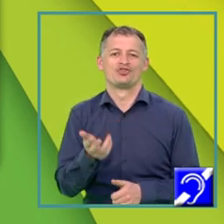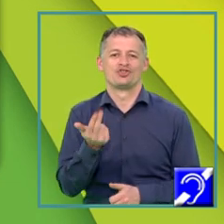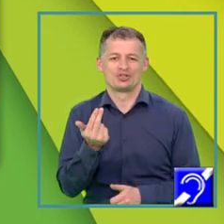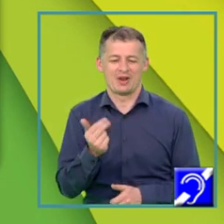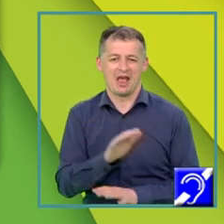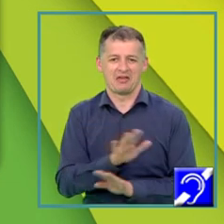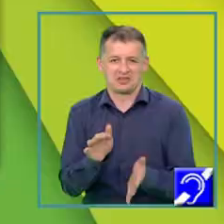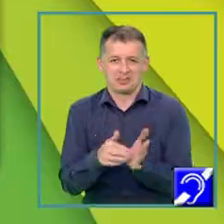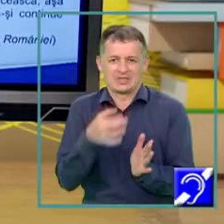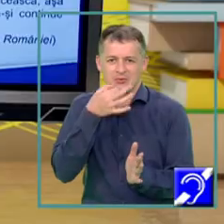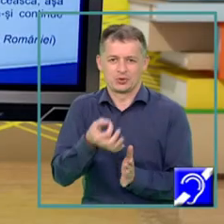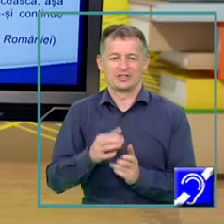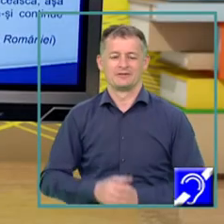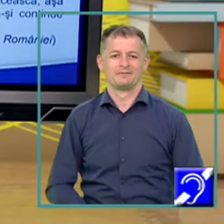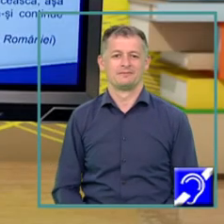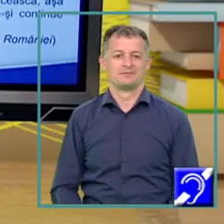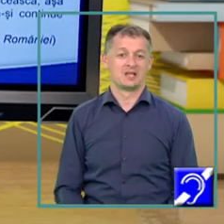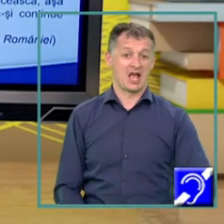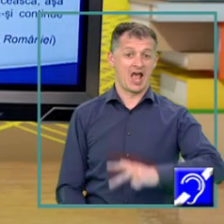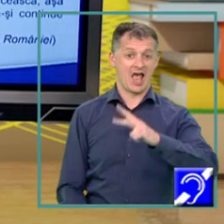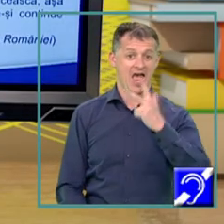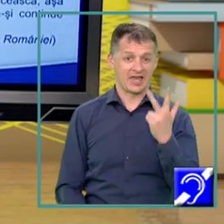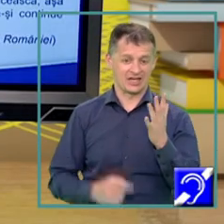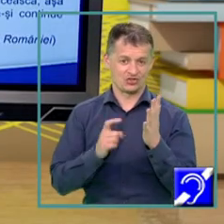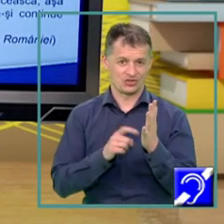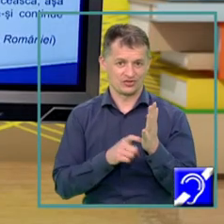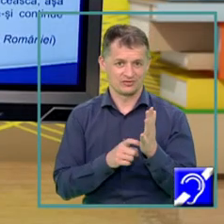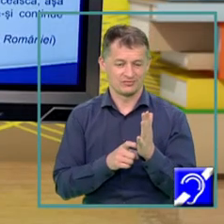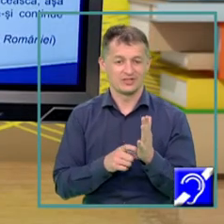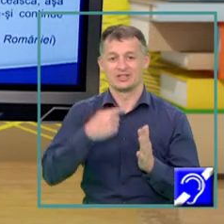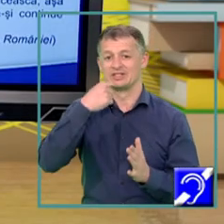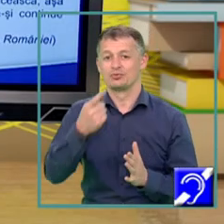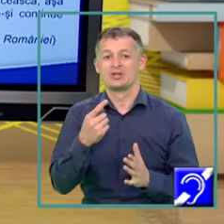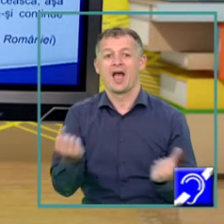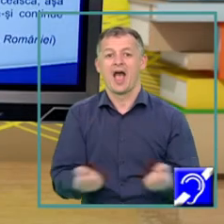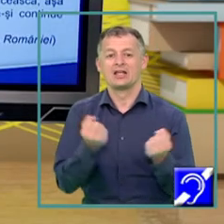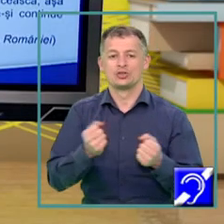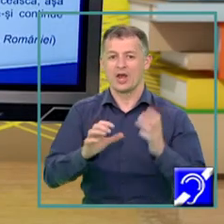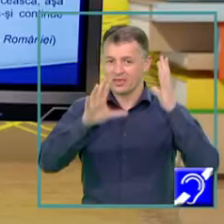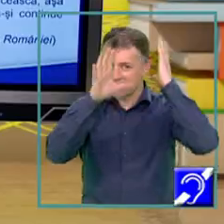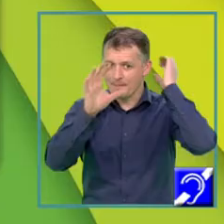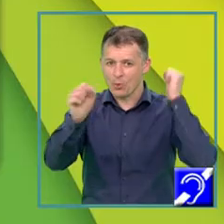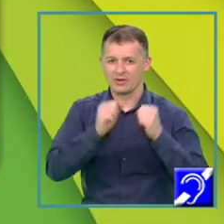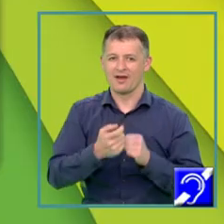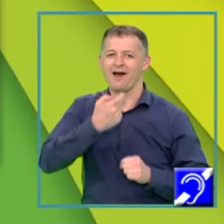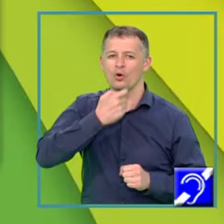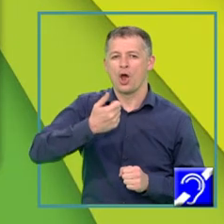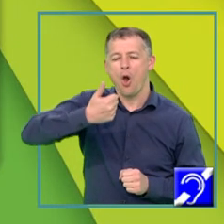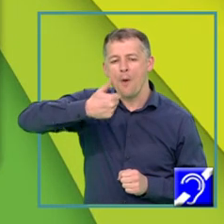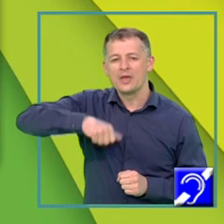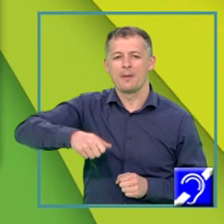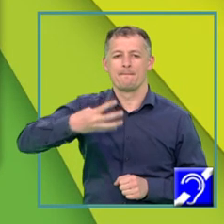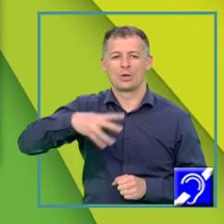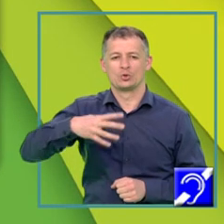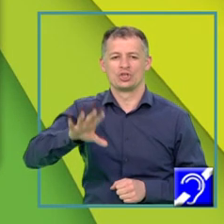atâta trebuie să precizați. A treia cerință: menționați acțiunea diplomatică din anul 1459 și un motiv